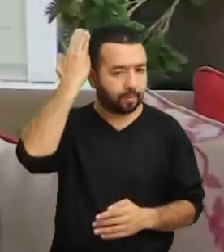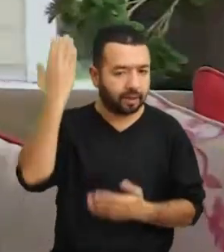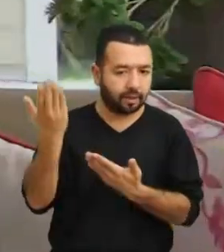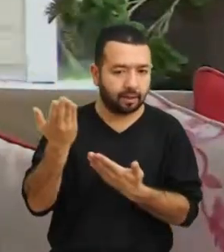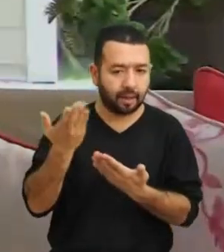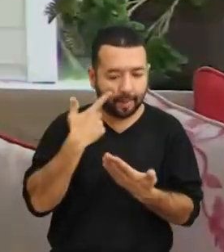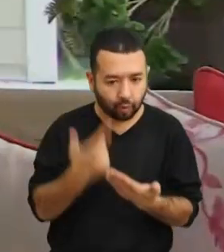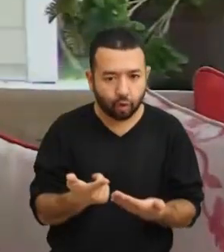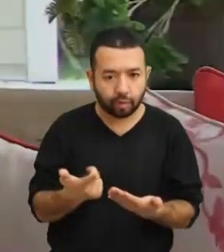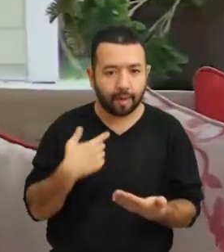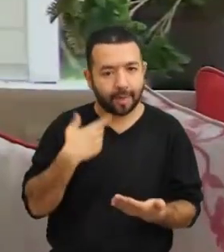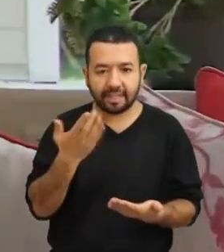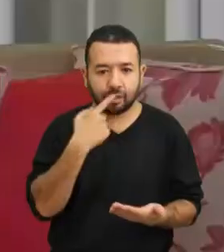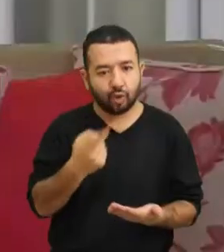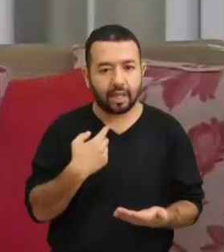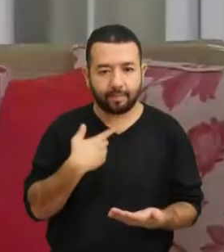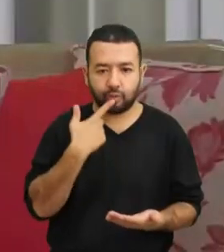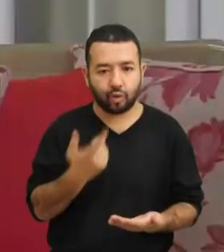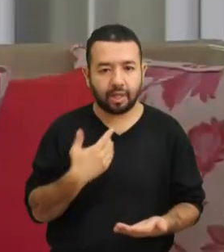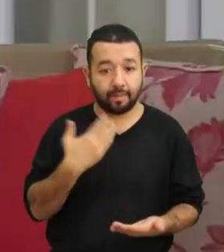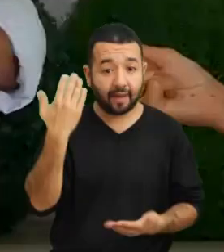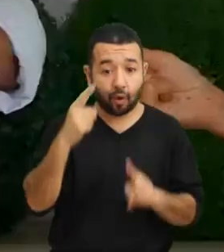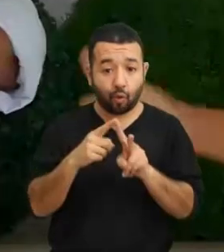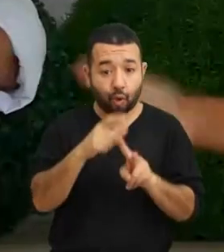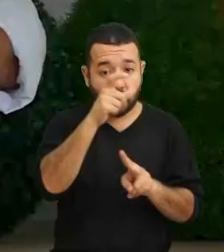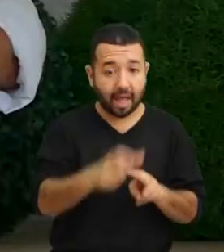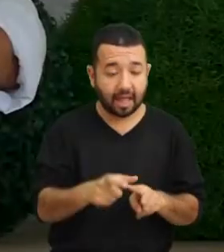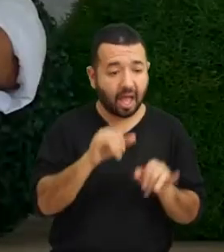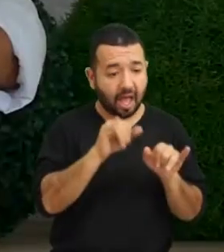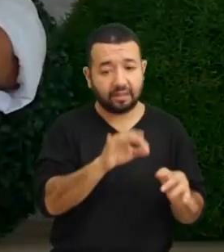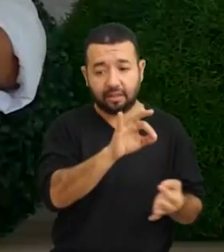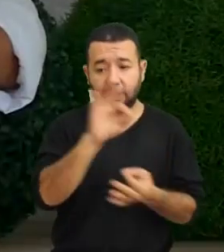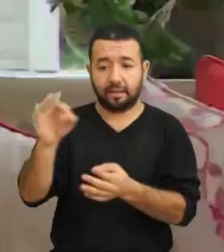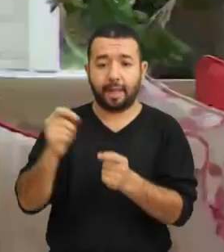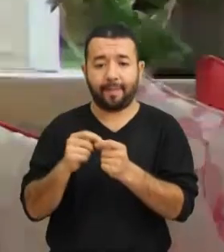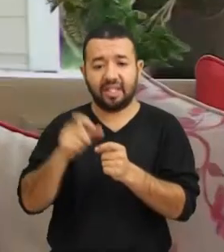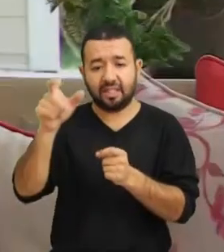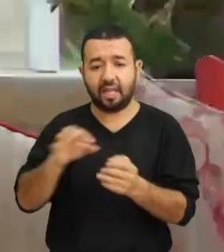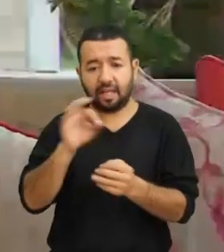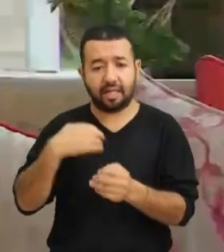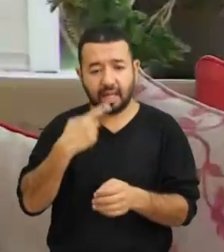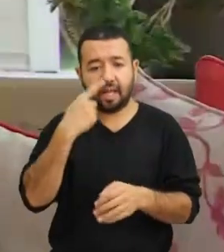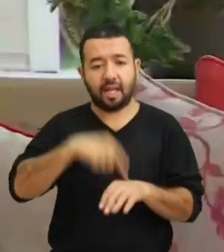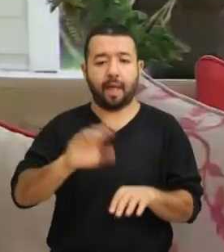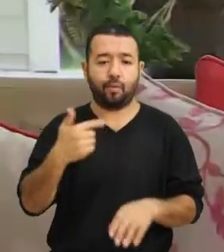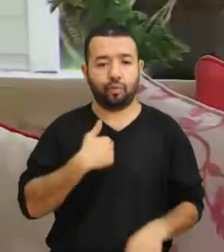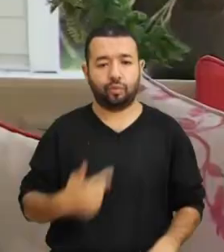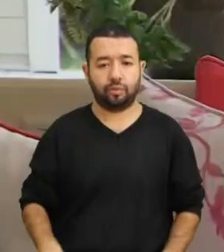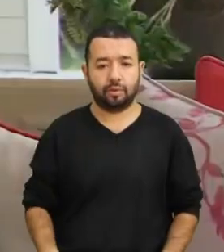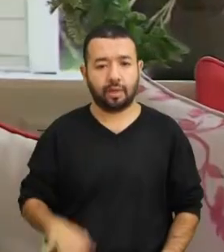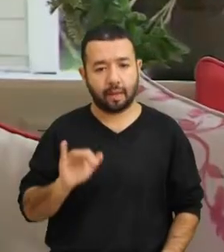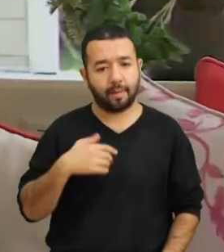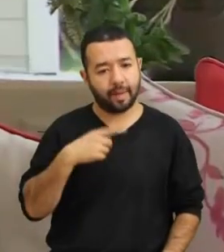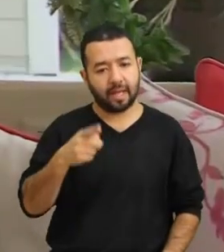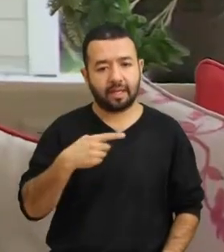E bak gördünüz mü? Ben size söylüyorum. Nurhan'ın başına gelen talihsizlikler Biricik'e geçti diye, ama bana inanmıyorsunuz. Ama